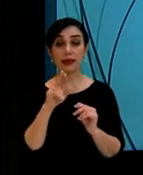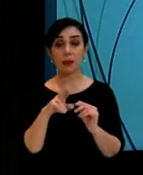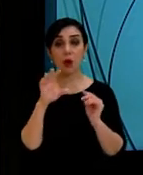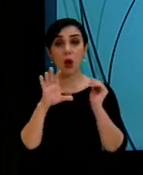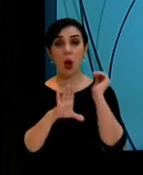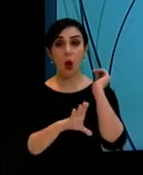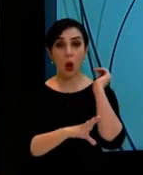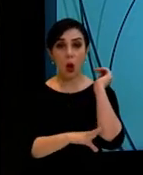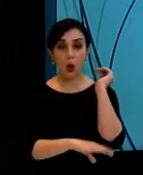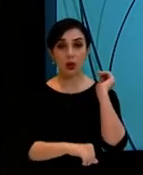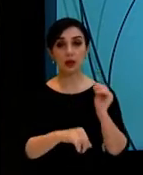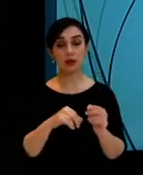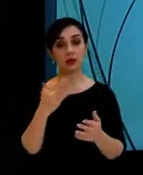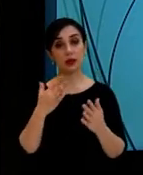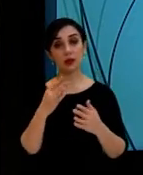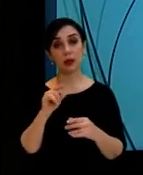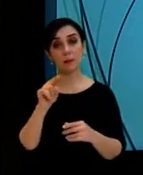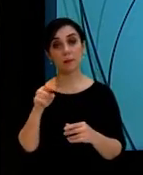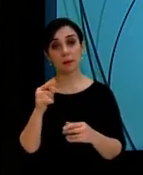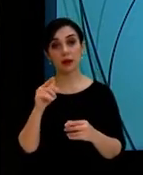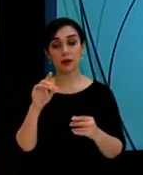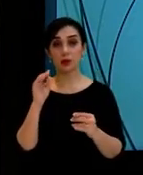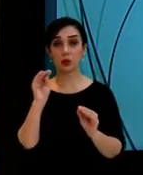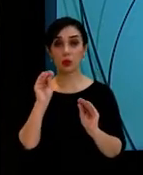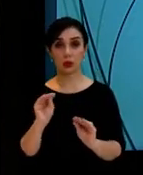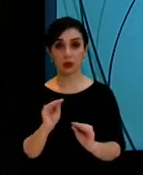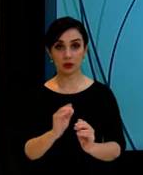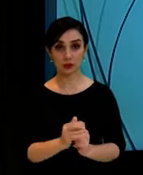qanday tinish belgi yoki belgilar qo'yiladi?